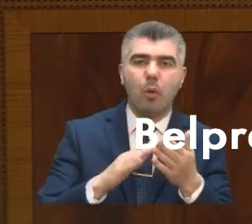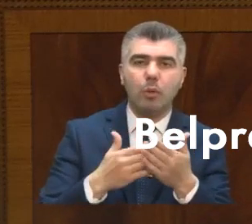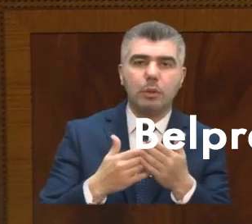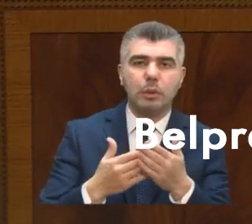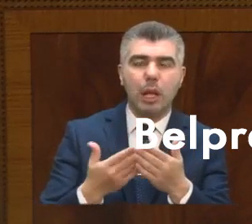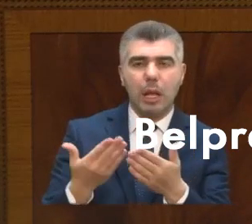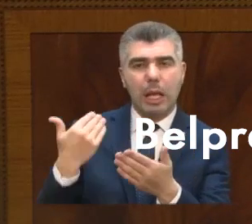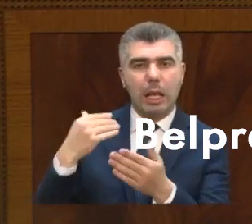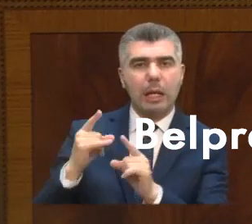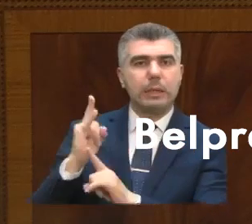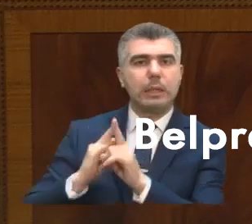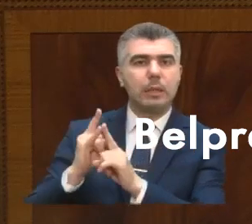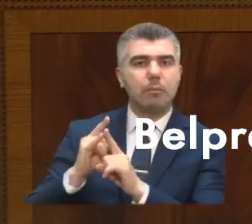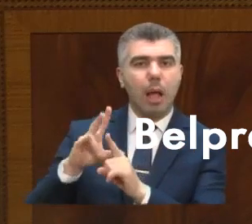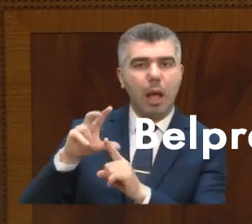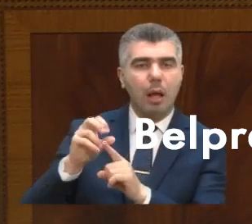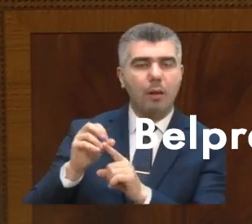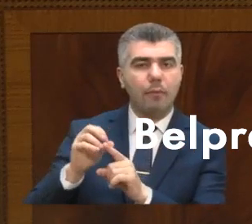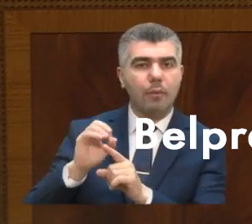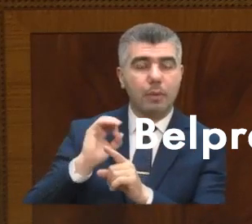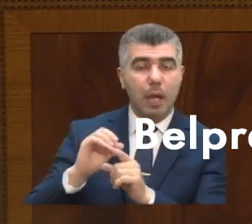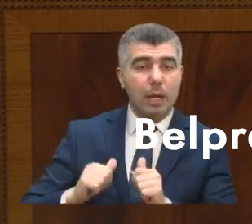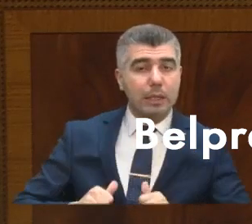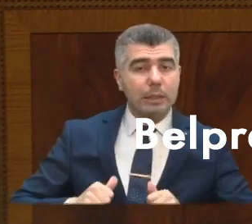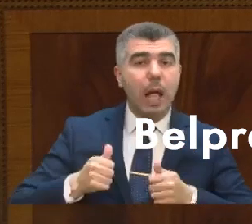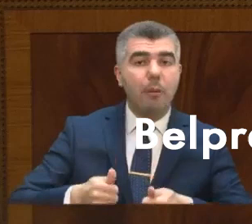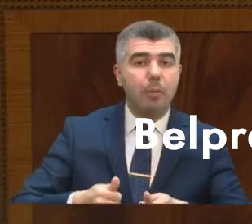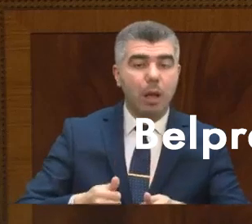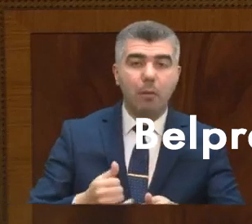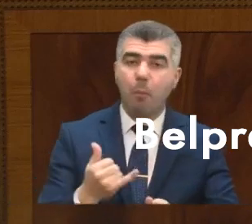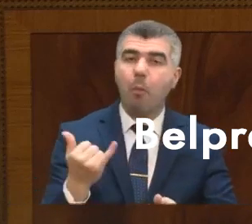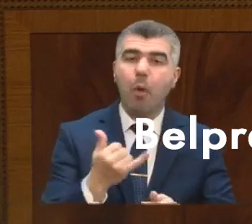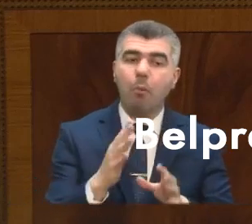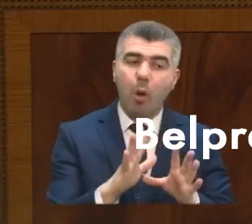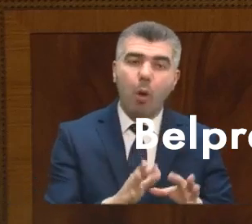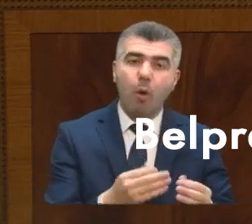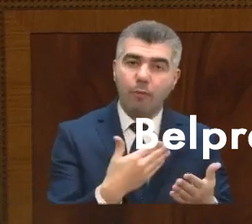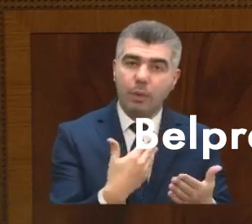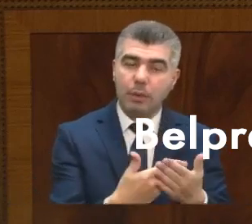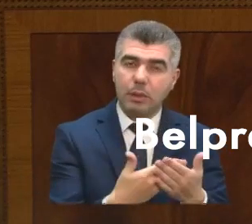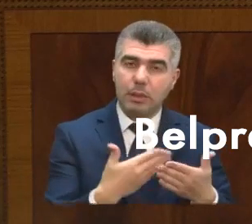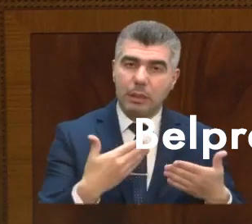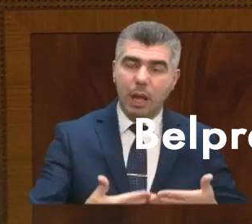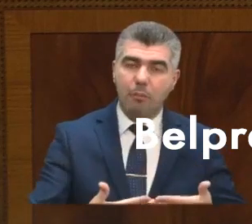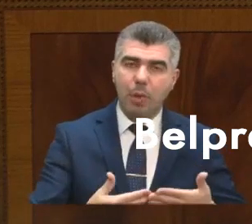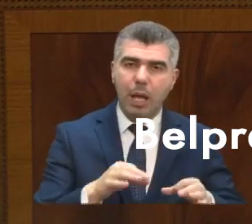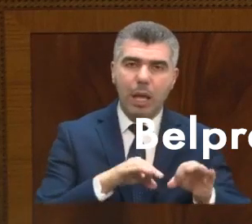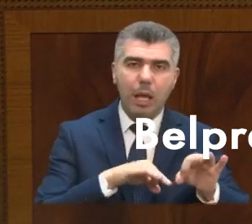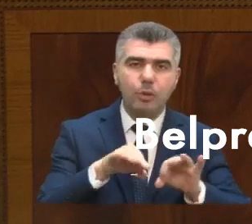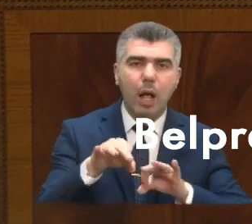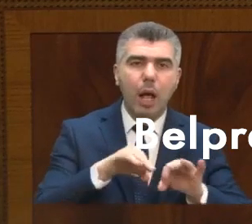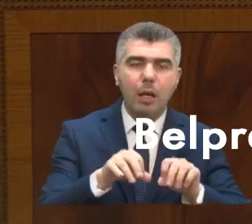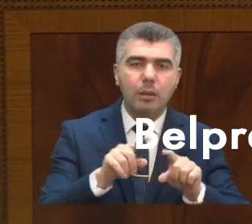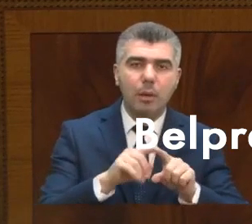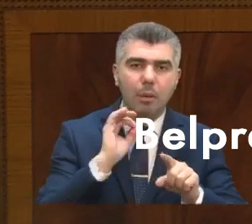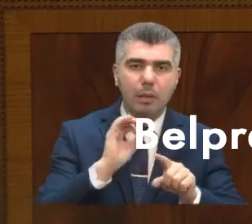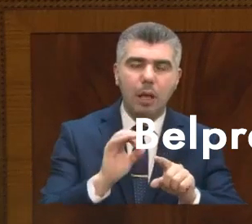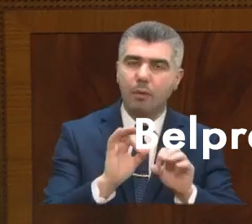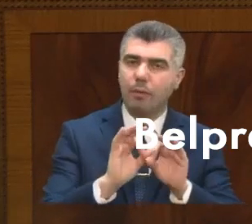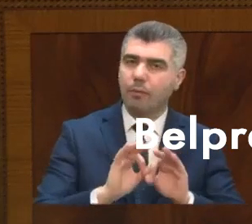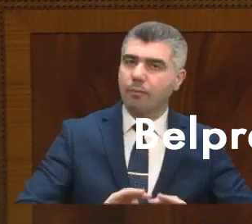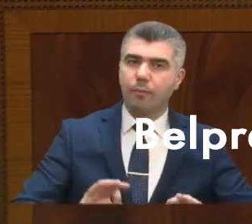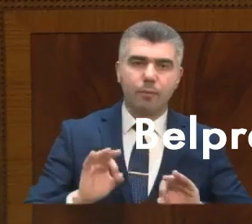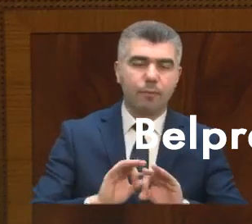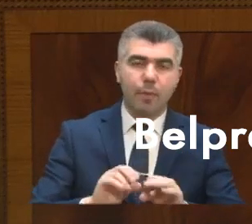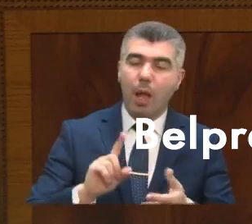كانت الأحوال، لأنها تعبئة لا تقبل بالحلول المرحلية ولا بالإجراءات الترقيعية، بقدر